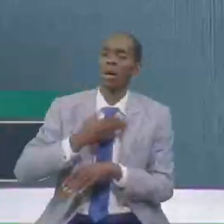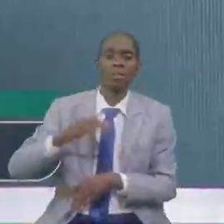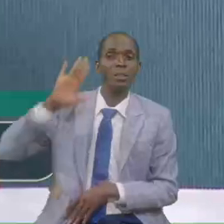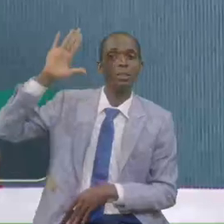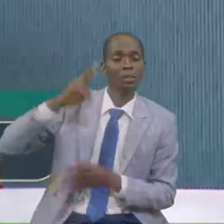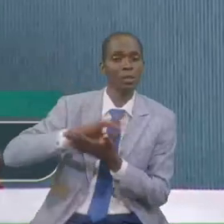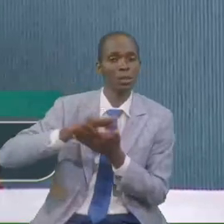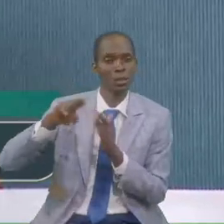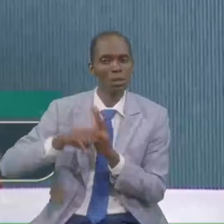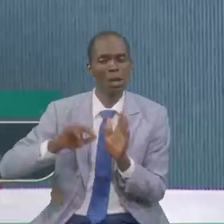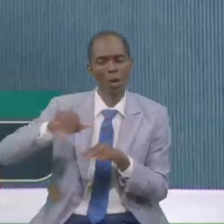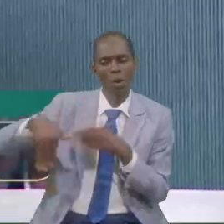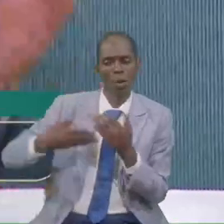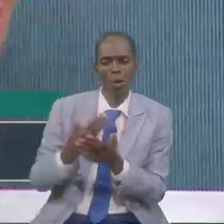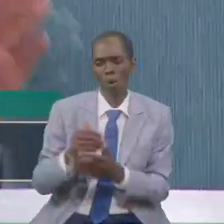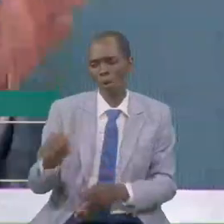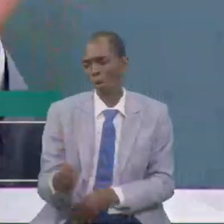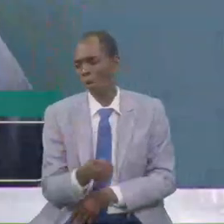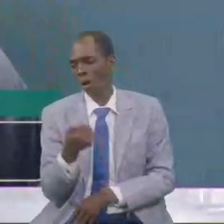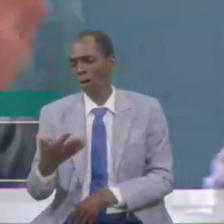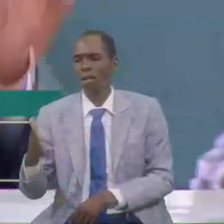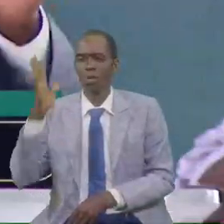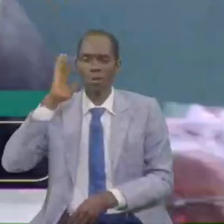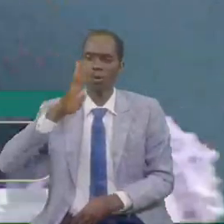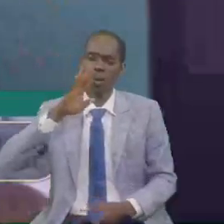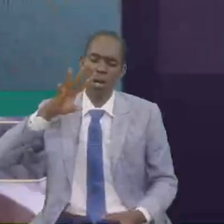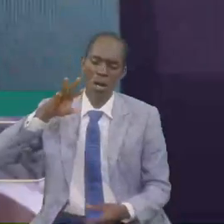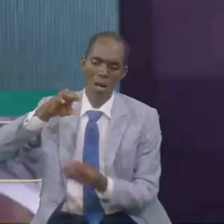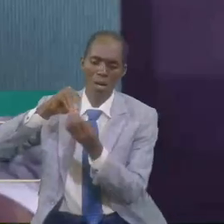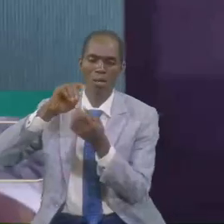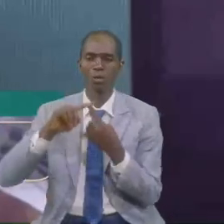Et toutes ces choses vous seront ajoutées.